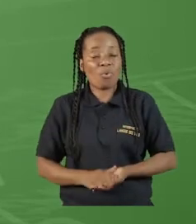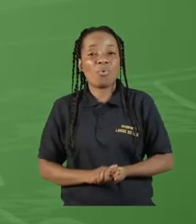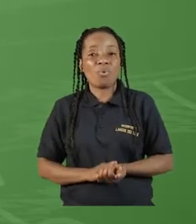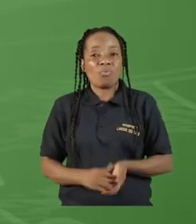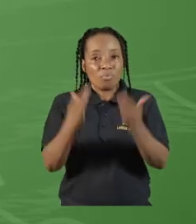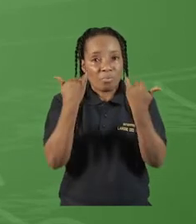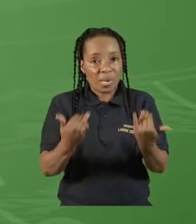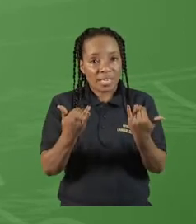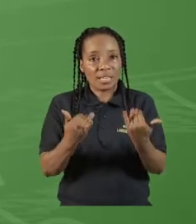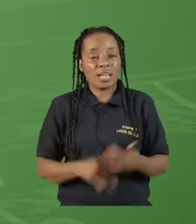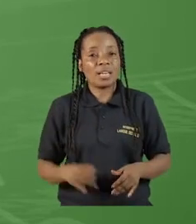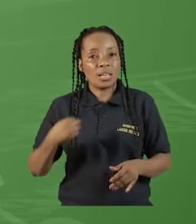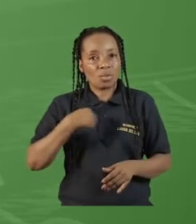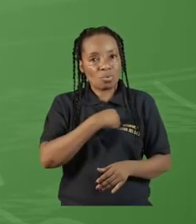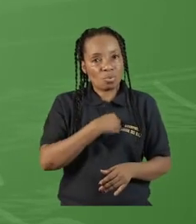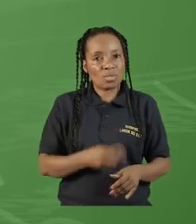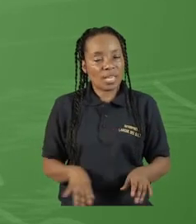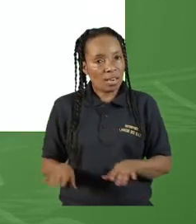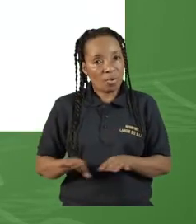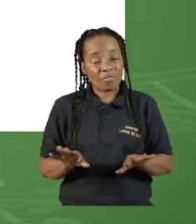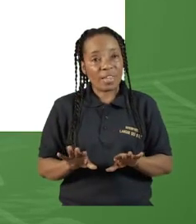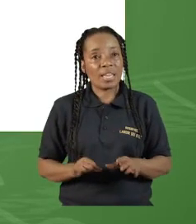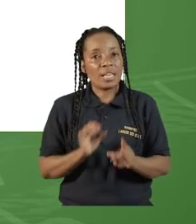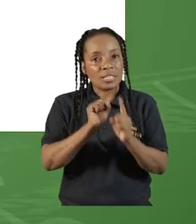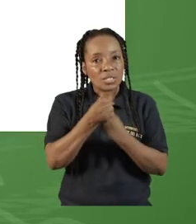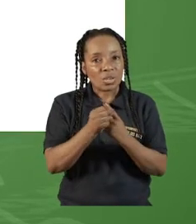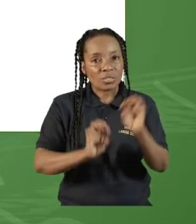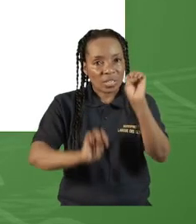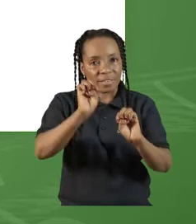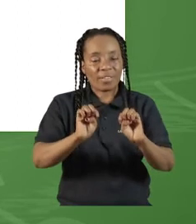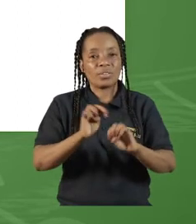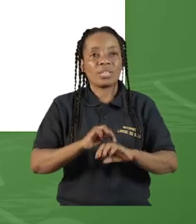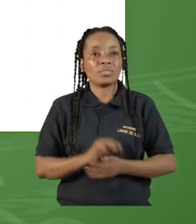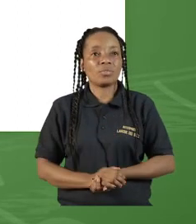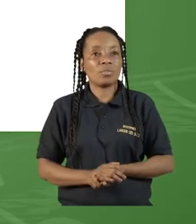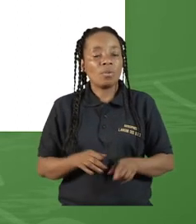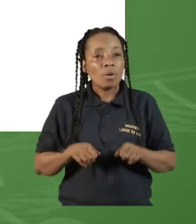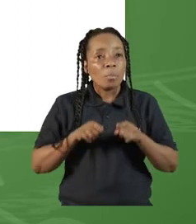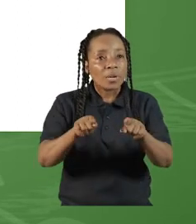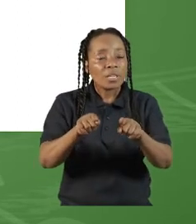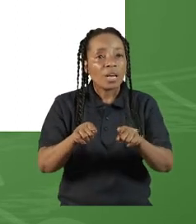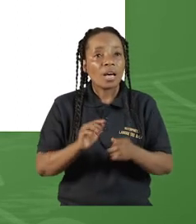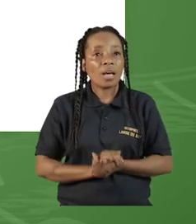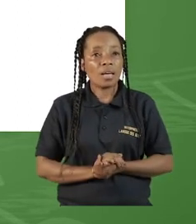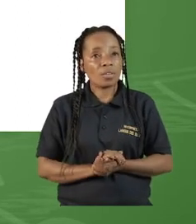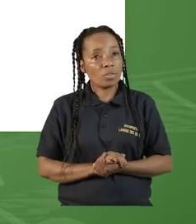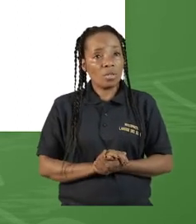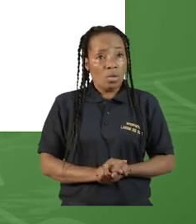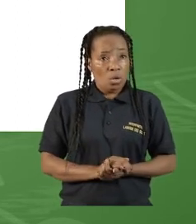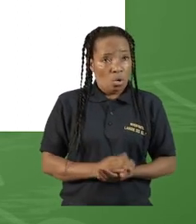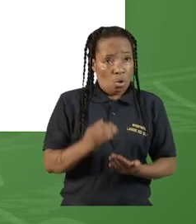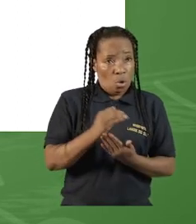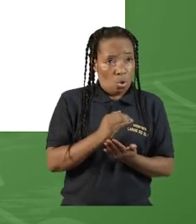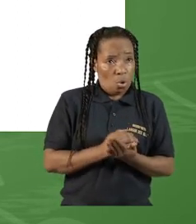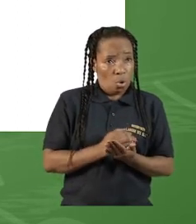résolution de quelques situations d'évaluation. Au cours d'une séance de travaux pratiques, ton professeur